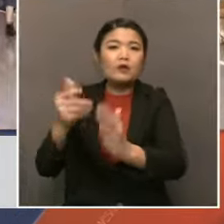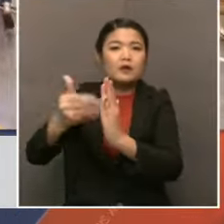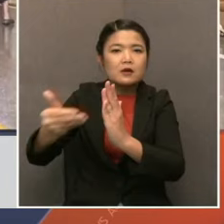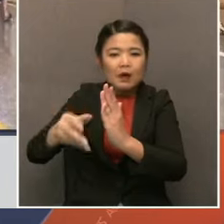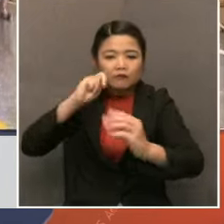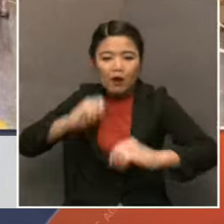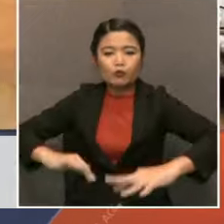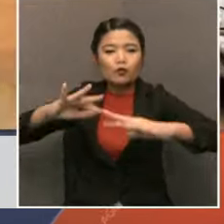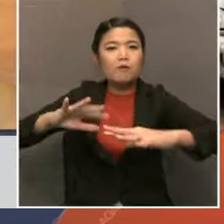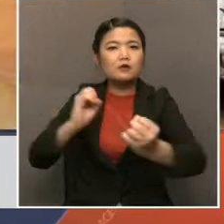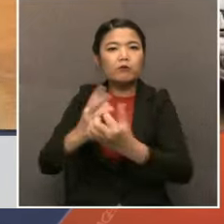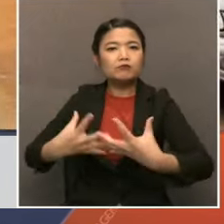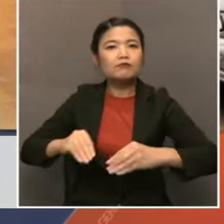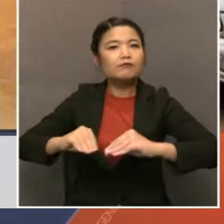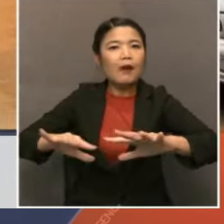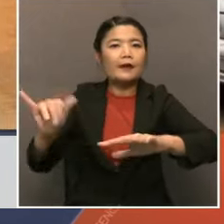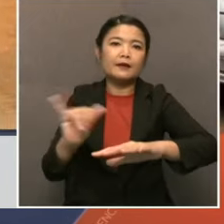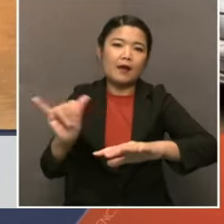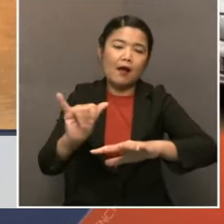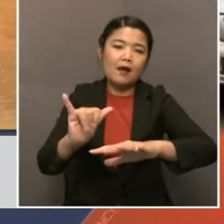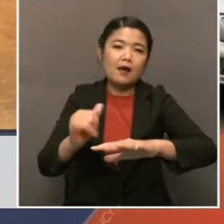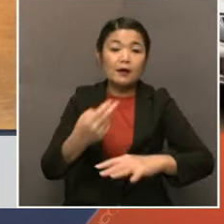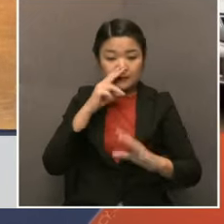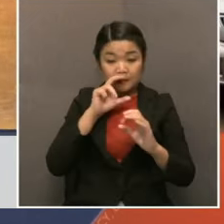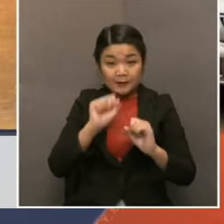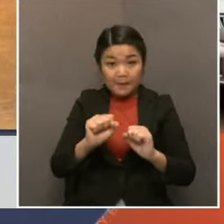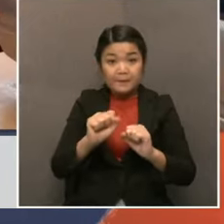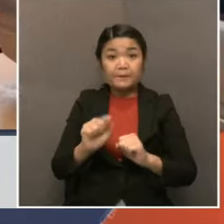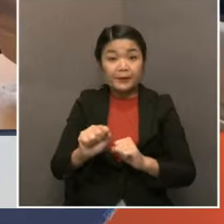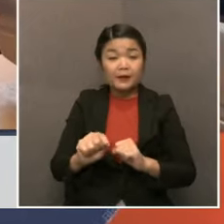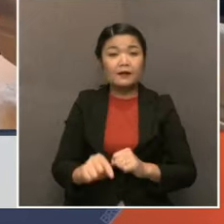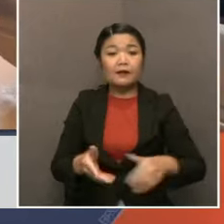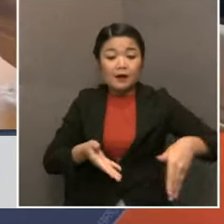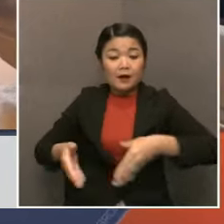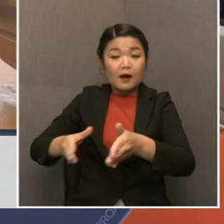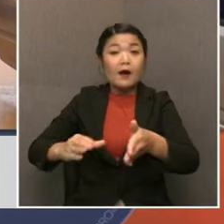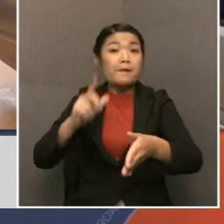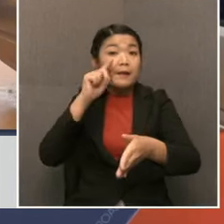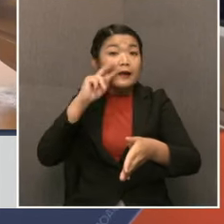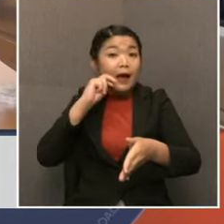เราเทาไรแตวาตอนนี้สถานละกแวน้ม ในแ้พucโซ่ของ Bang &